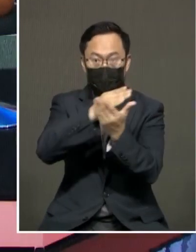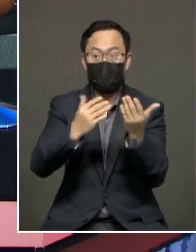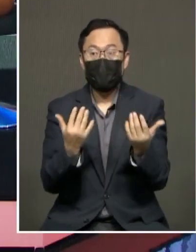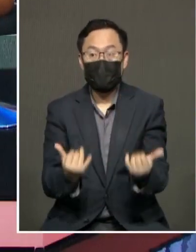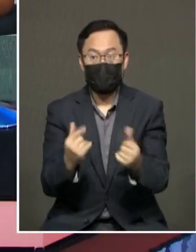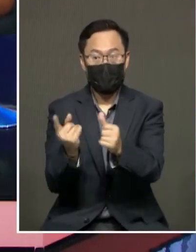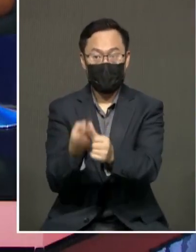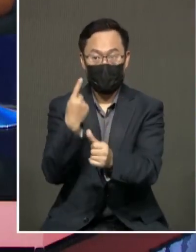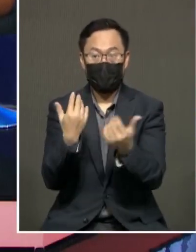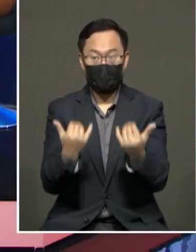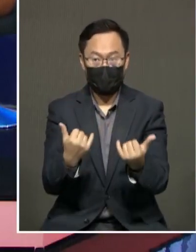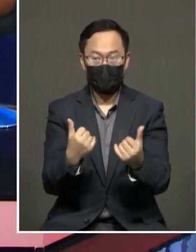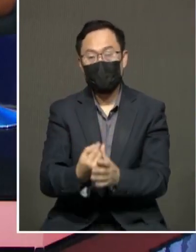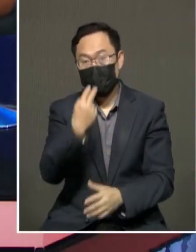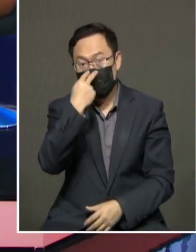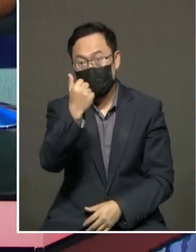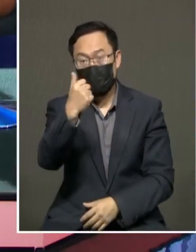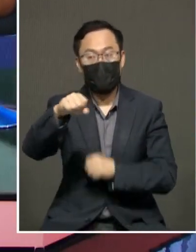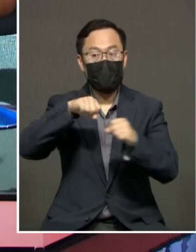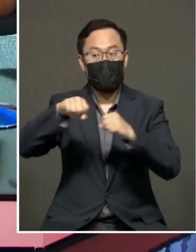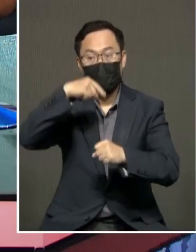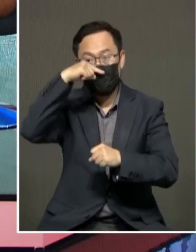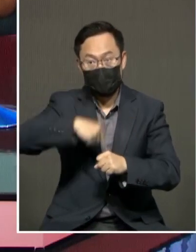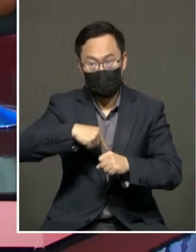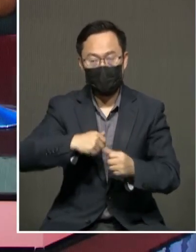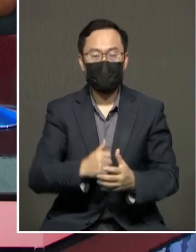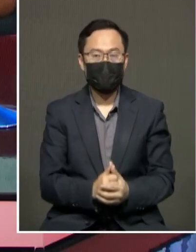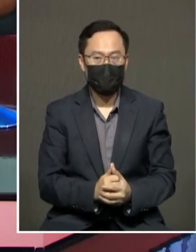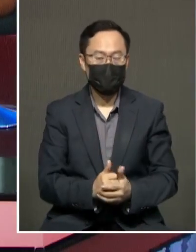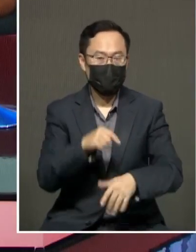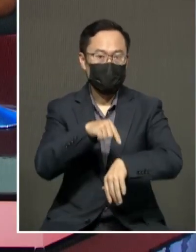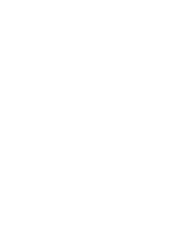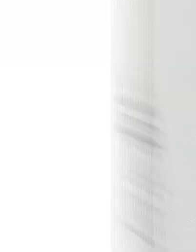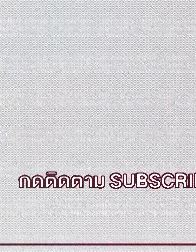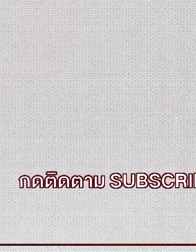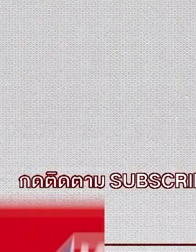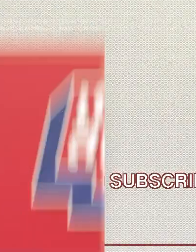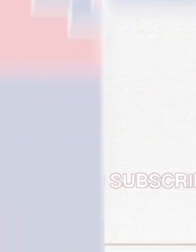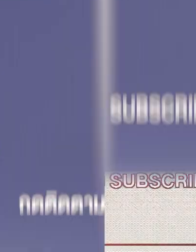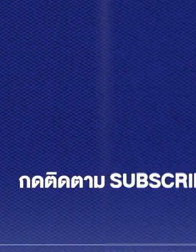แรกเปิดฉากสำหรับศึกรวมพลคนสมุยนะคะเวลา 20:30 น.ค่ะ